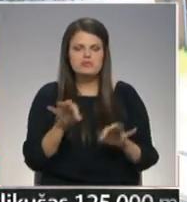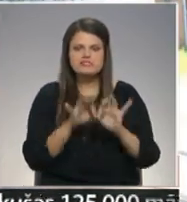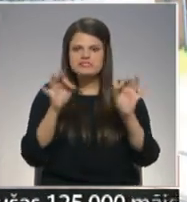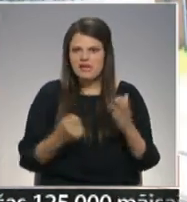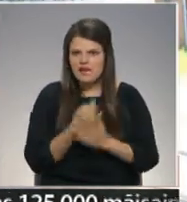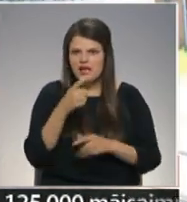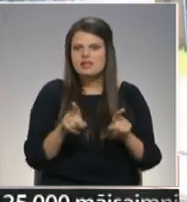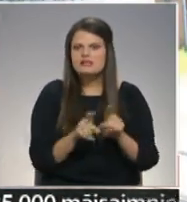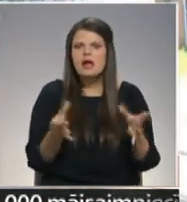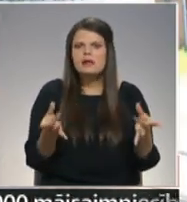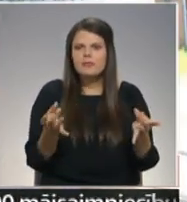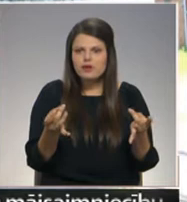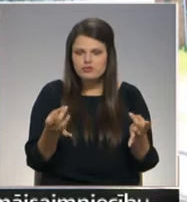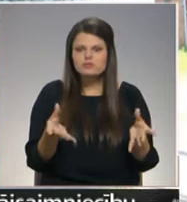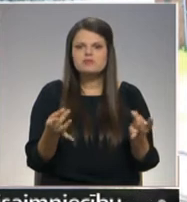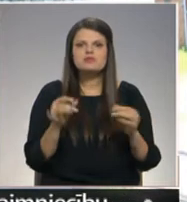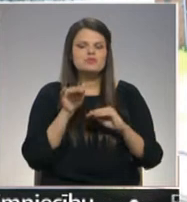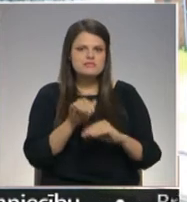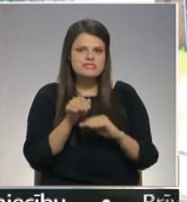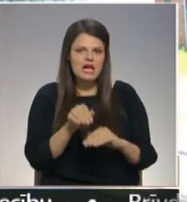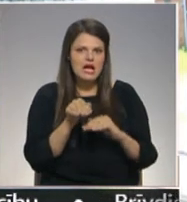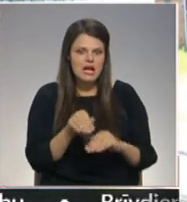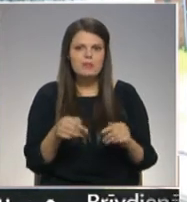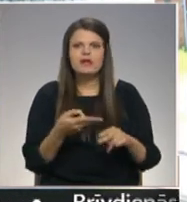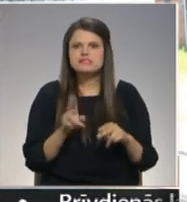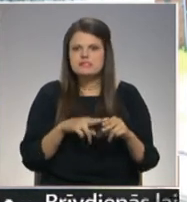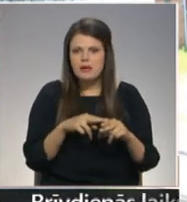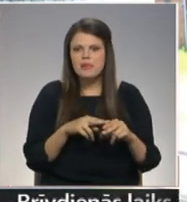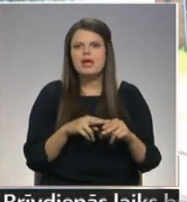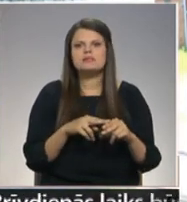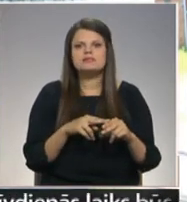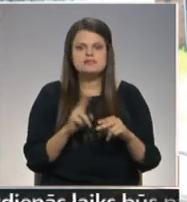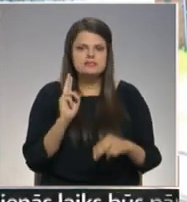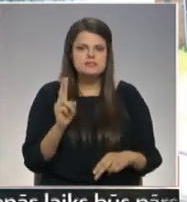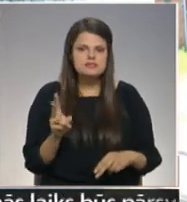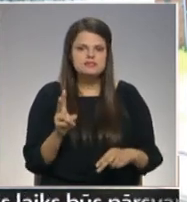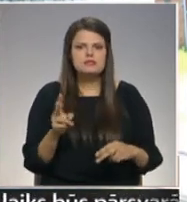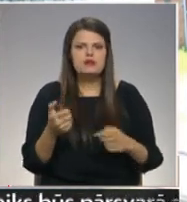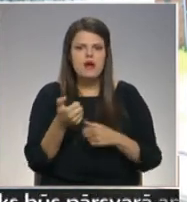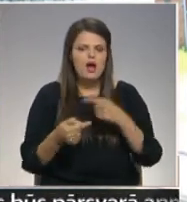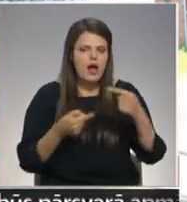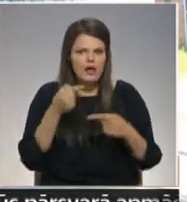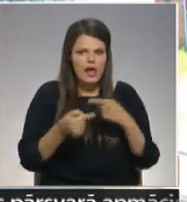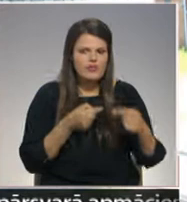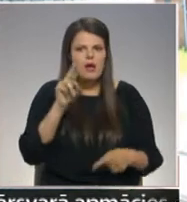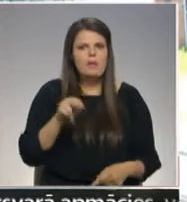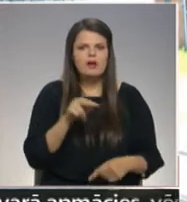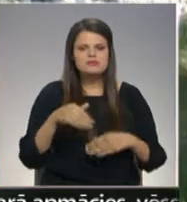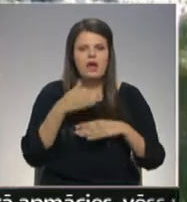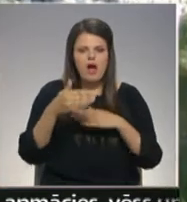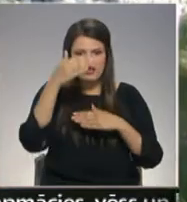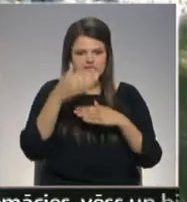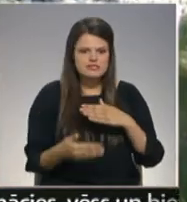mitrums. Mitrums saglabājās. Tāpēc, ka ar gadiem ap baznīcas